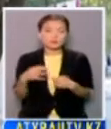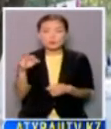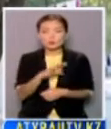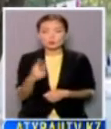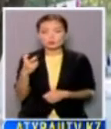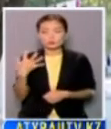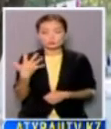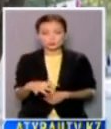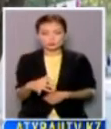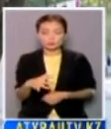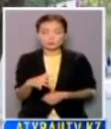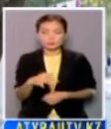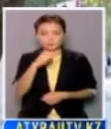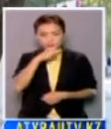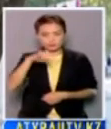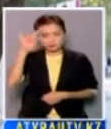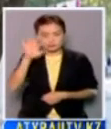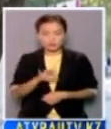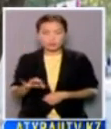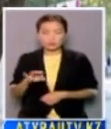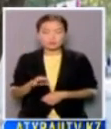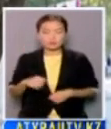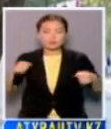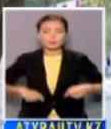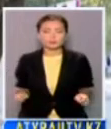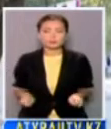Соның 250-іне Қазақстан Республикасының әкімшілік